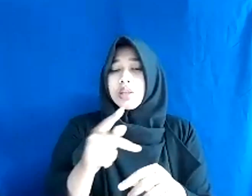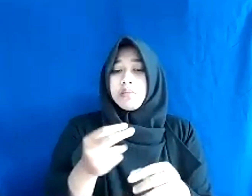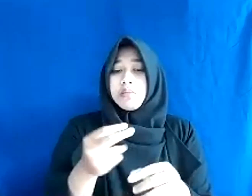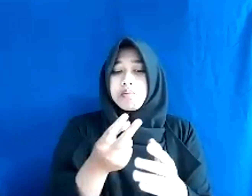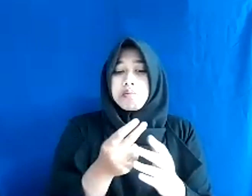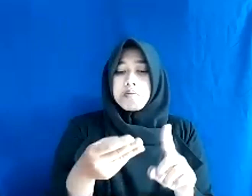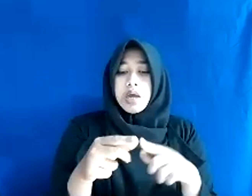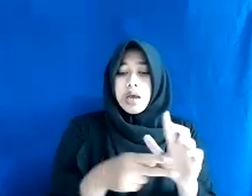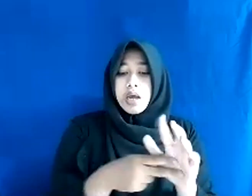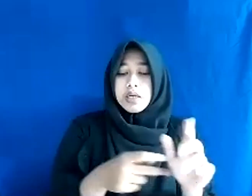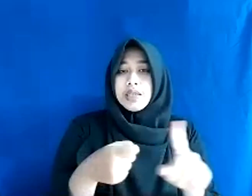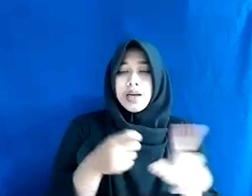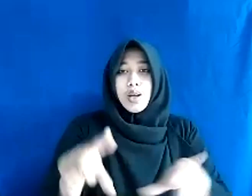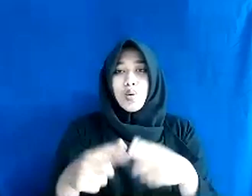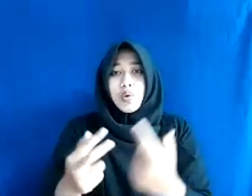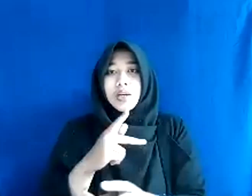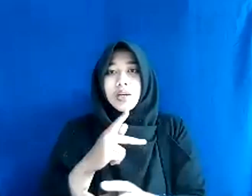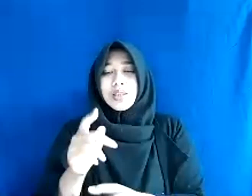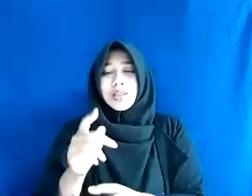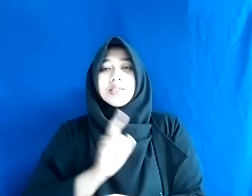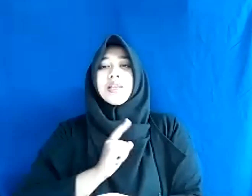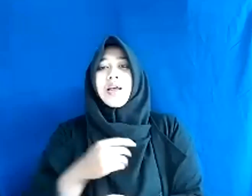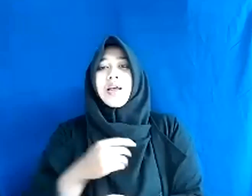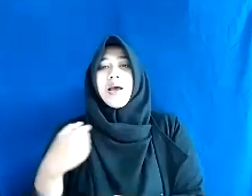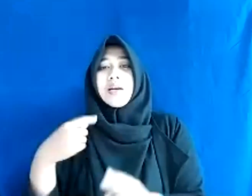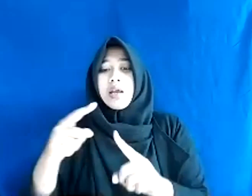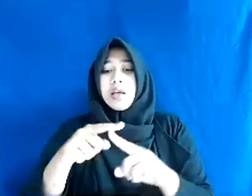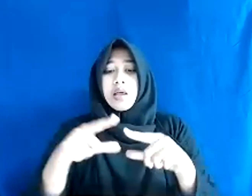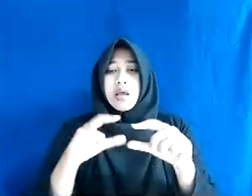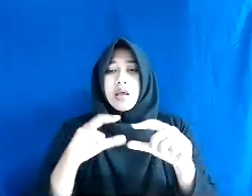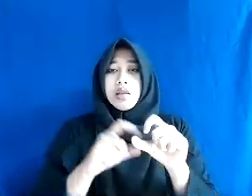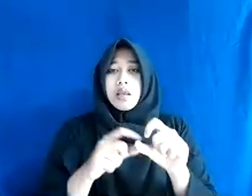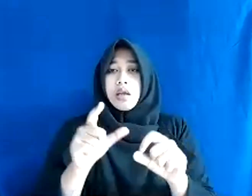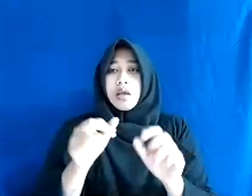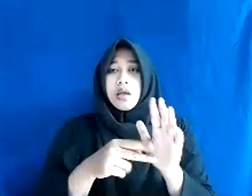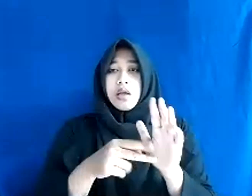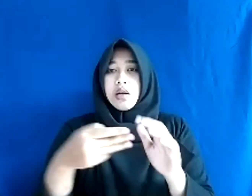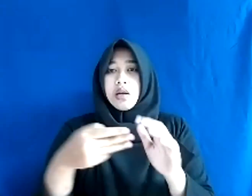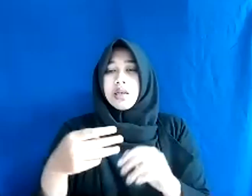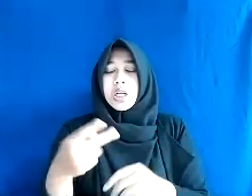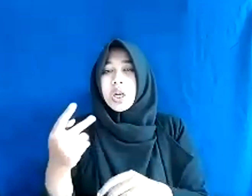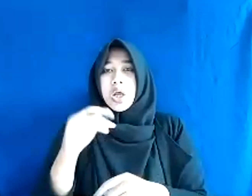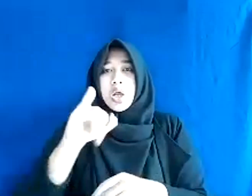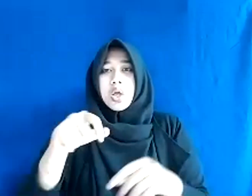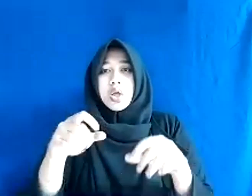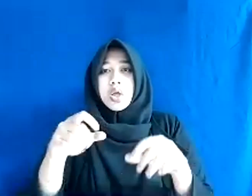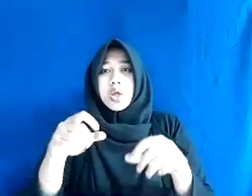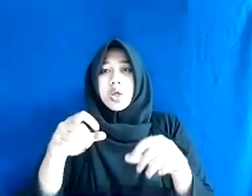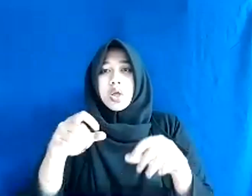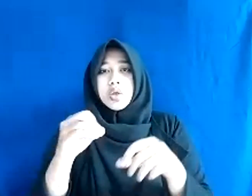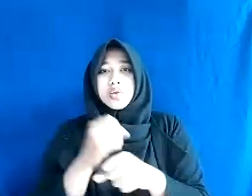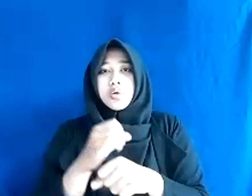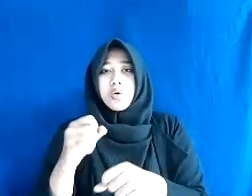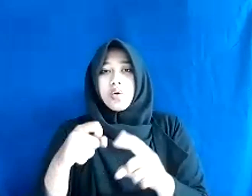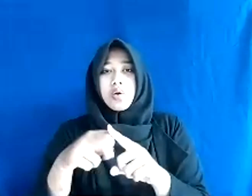Ada tagline apa, Jogokerto apa, membeli produk tetangga, membeli produk